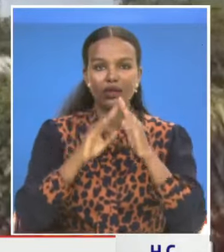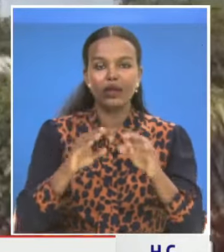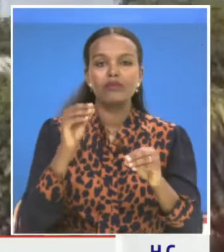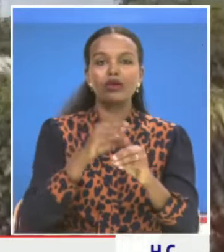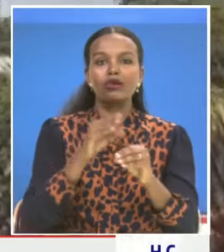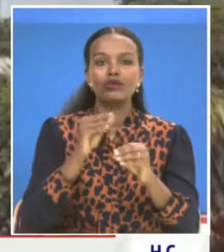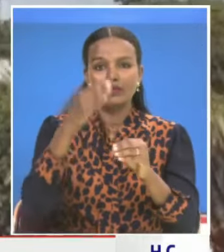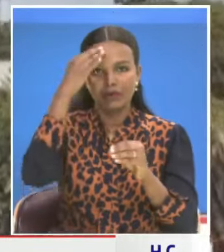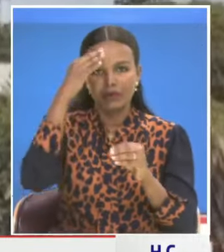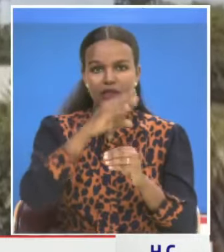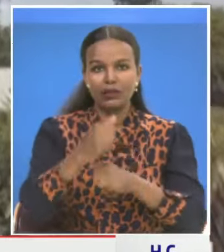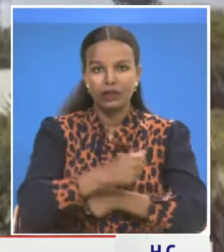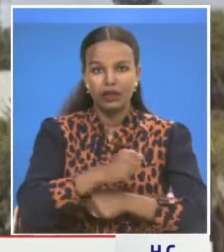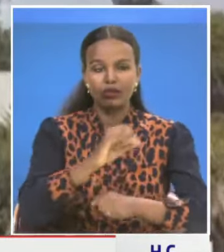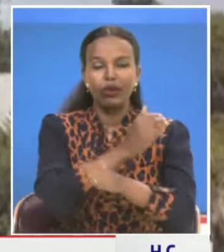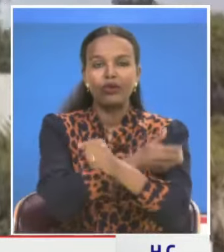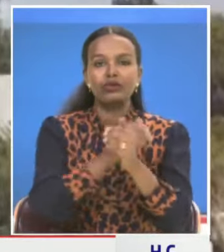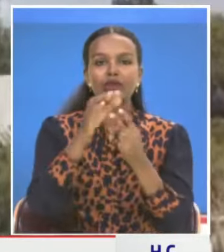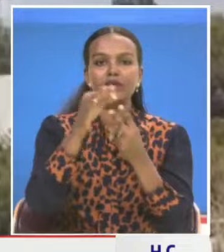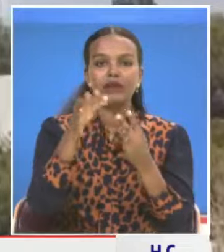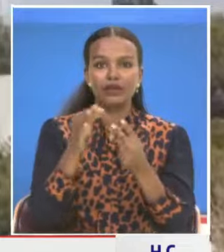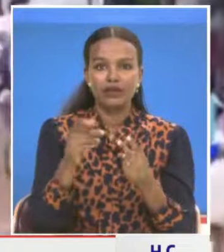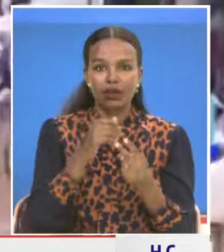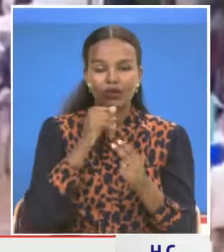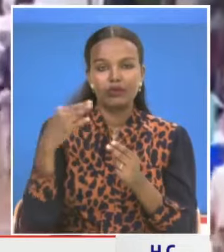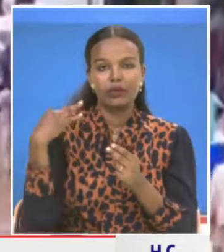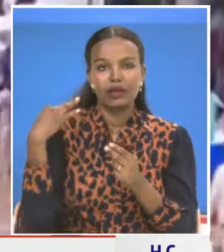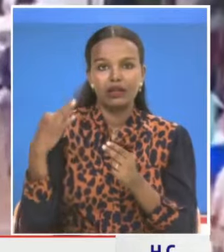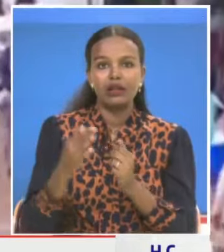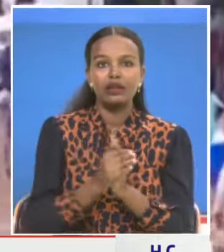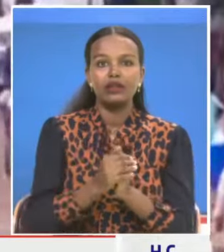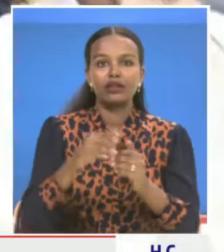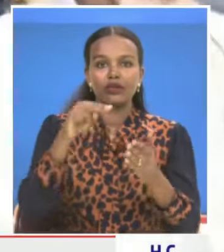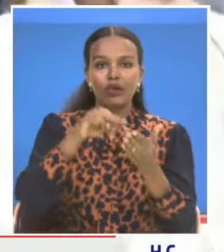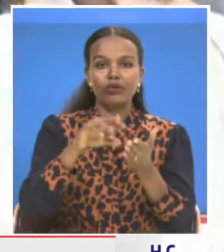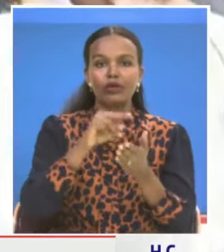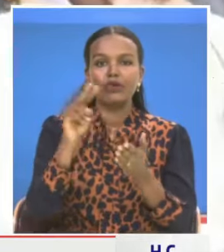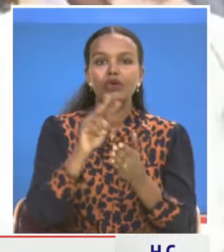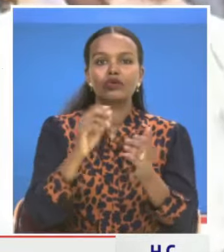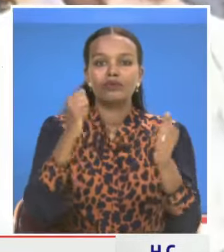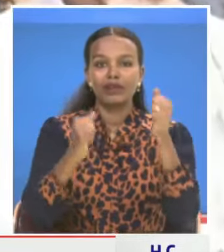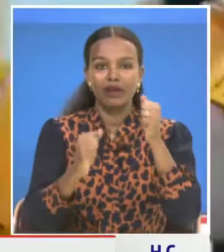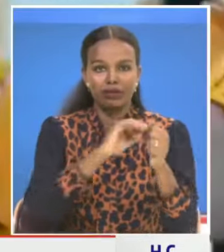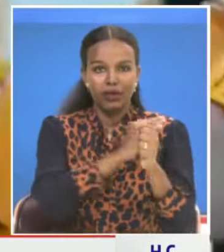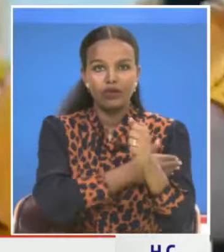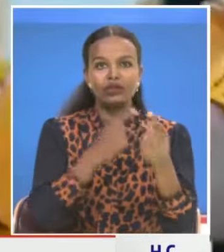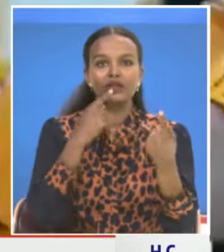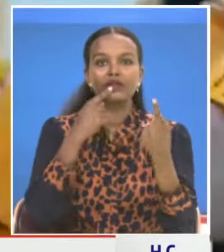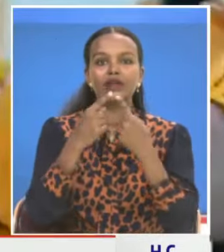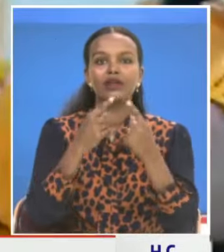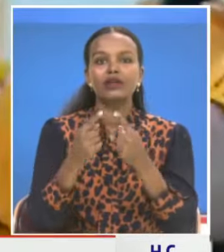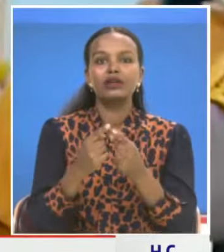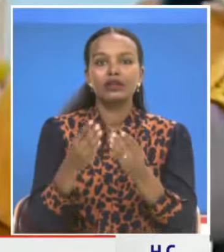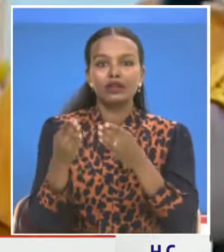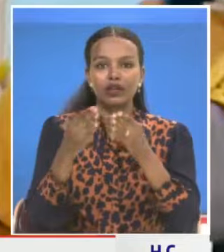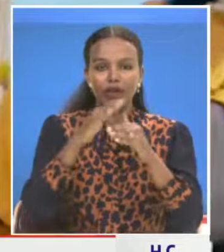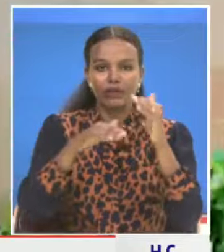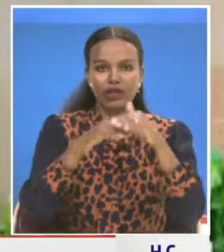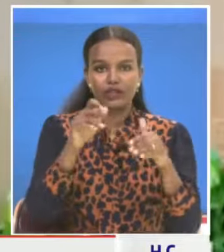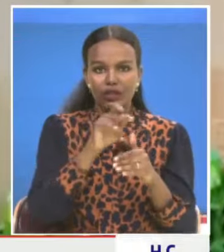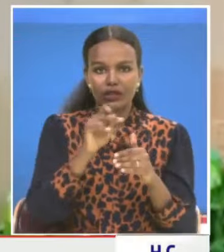ካውንስል በመንግስትና በታጠቁ ኃይሎች የተመረጠ ሳይሆን በገለልተኝነት የተቋቋመና ሁለቱንም ተፋላሚ ኃይሎች ለድርድር እንዲቀርቡ ያመቻቻል